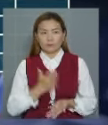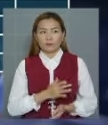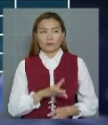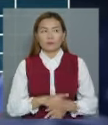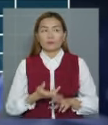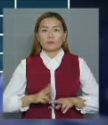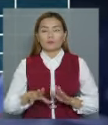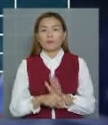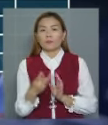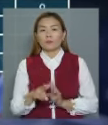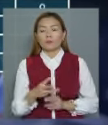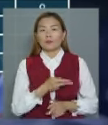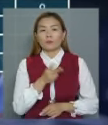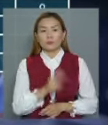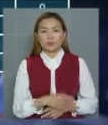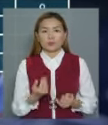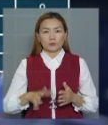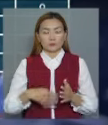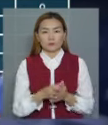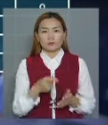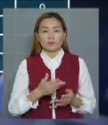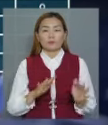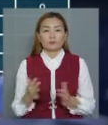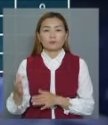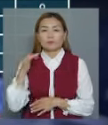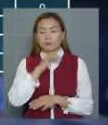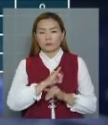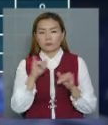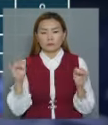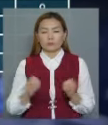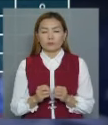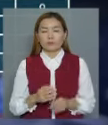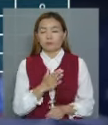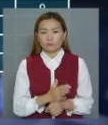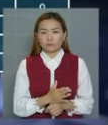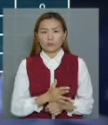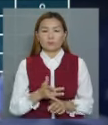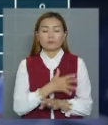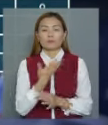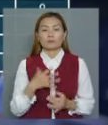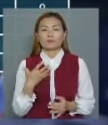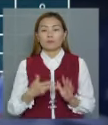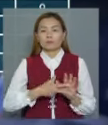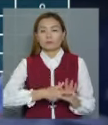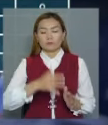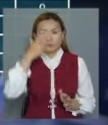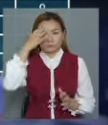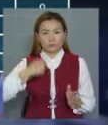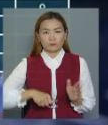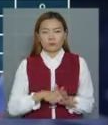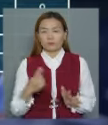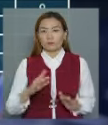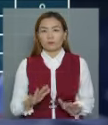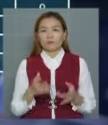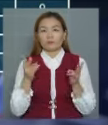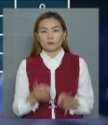анықталған, үшеуі ажал құшқан. Содан бері мұндай деректер көбеймесе азаяр емес. Ағымдағы жылда 8 ұмтылу фактісінің біреуі